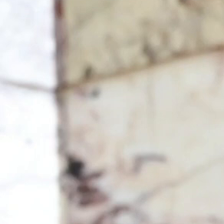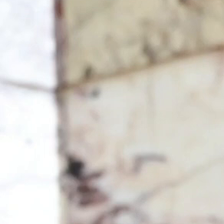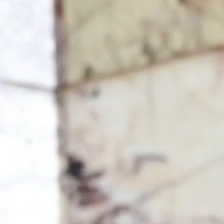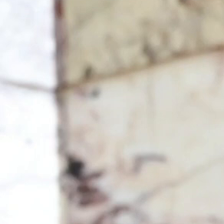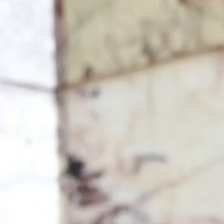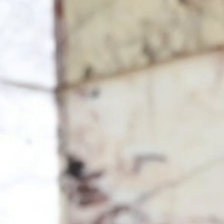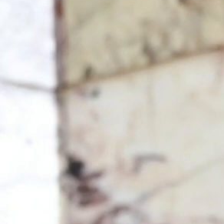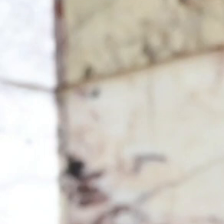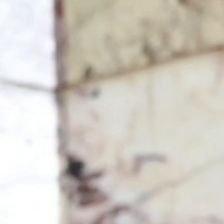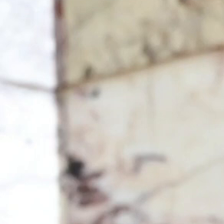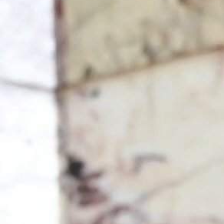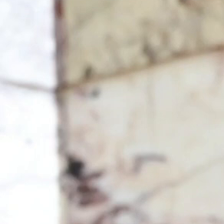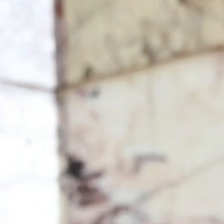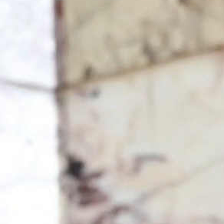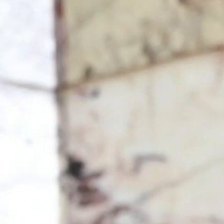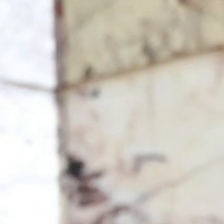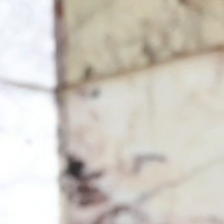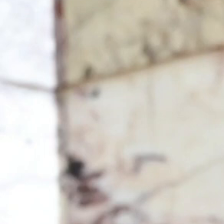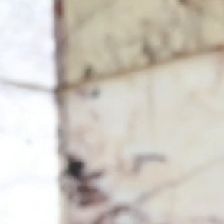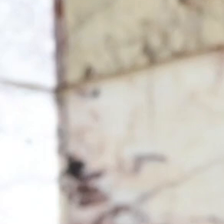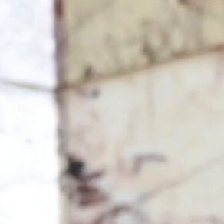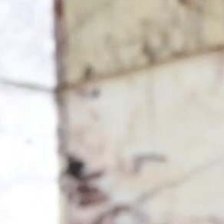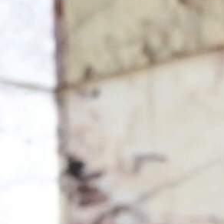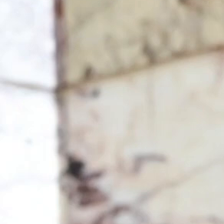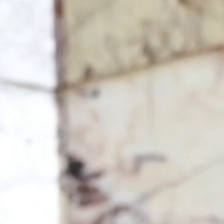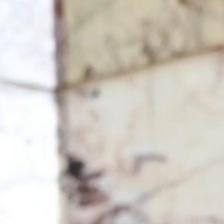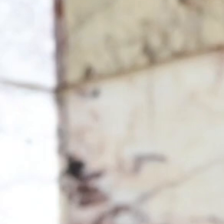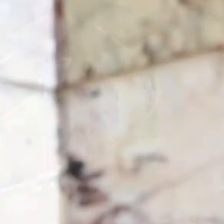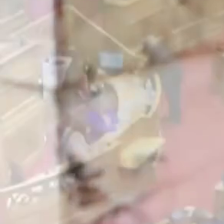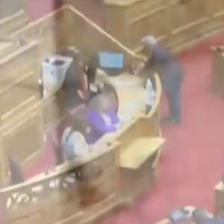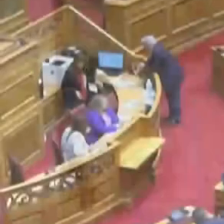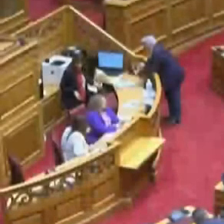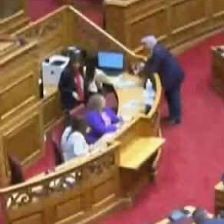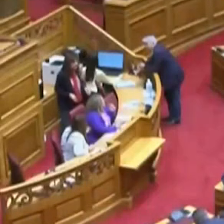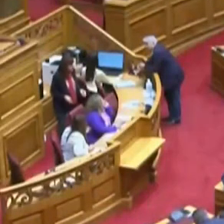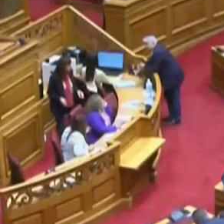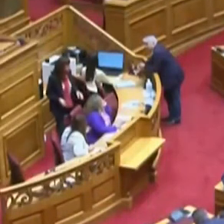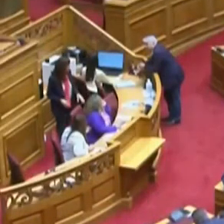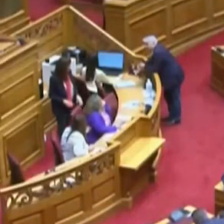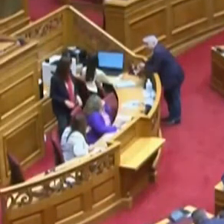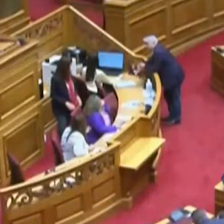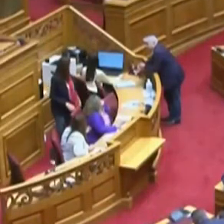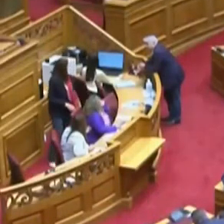τα χτυπήματα και στη συνέχεια να μεταφέρεται στο νοσοκομείο. Θα πάω στο Παναγιώτη Τζανετάτο στη Βουλή.